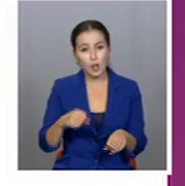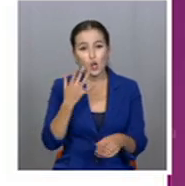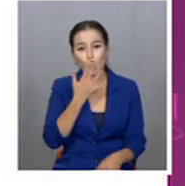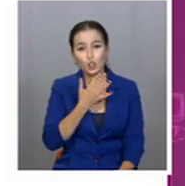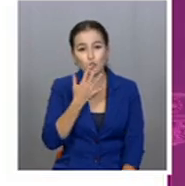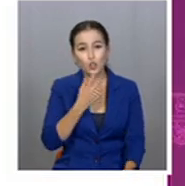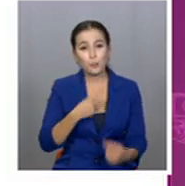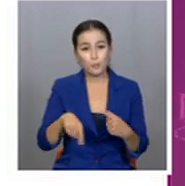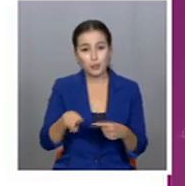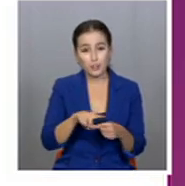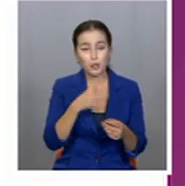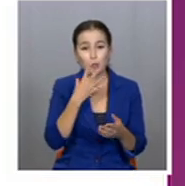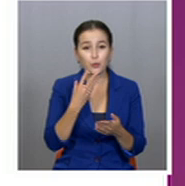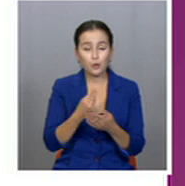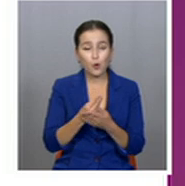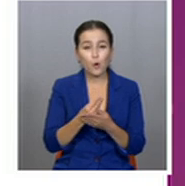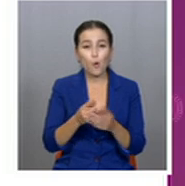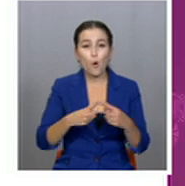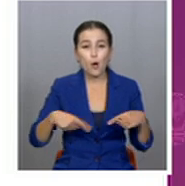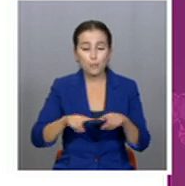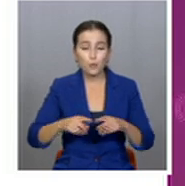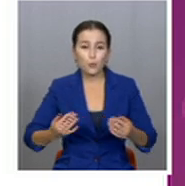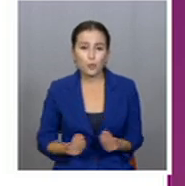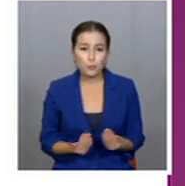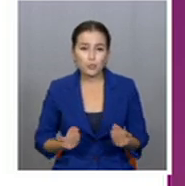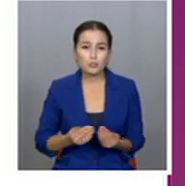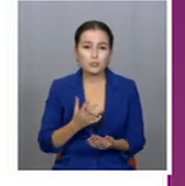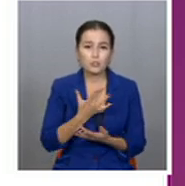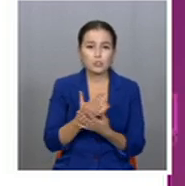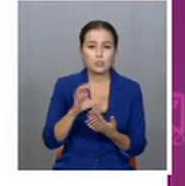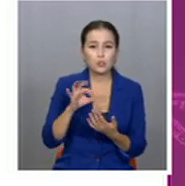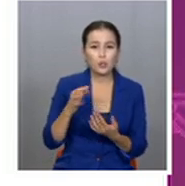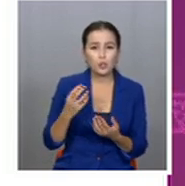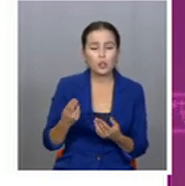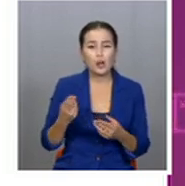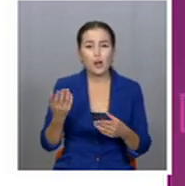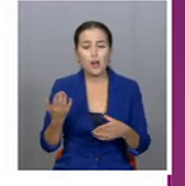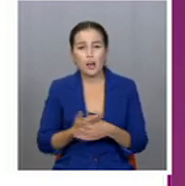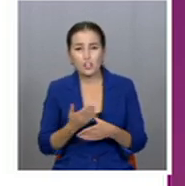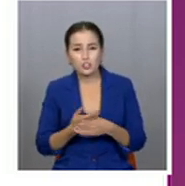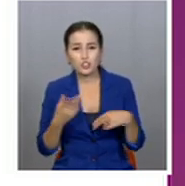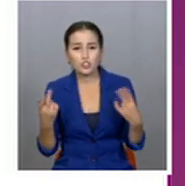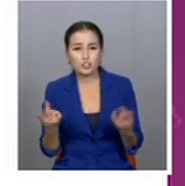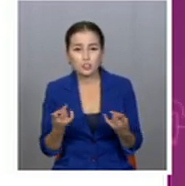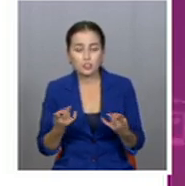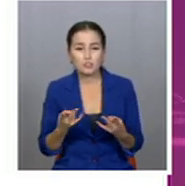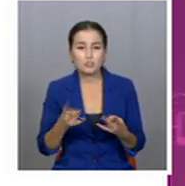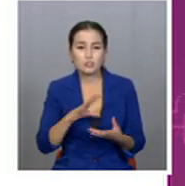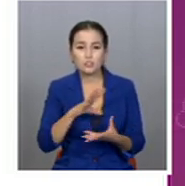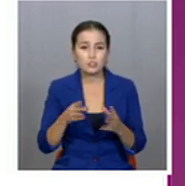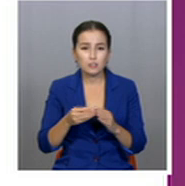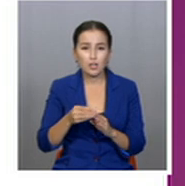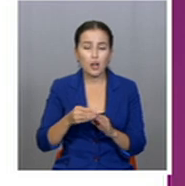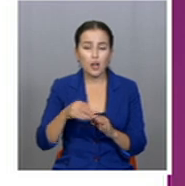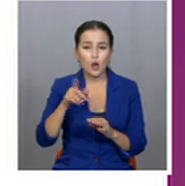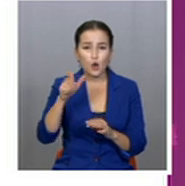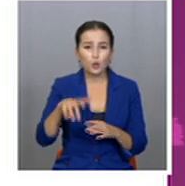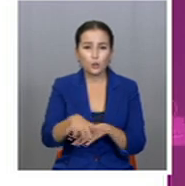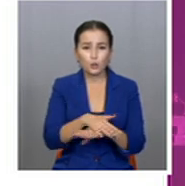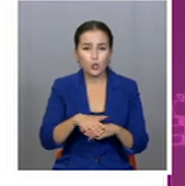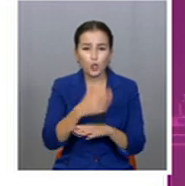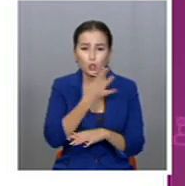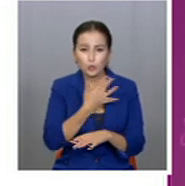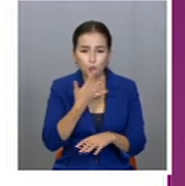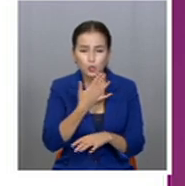мүдде қоғамдық өмірдің барлық саласындағы әлеуметтік саяси қажеттіліктерді көрсететін елдің ұлттық